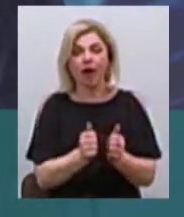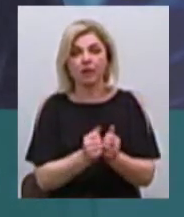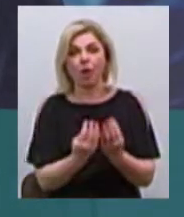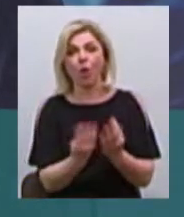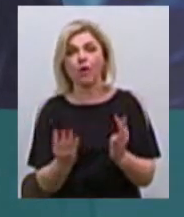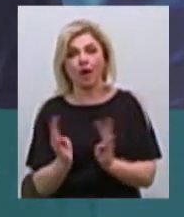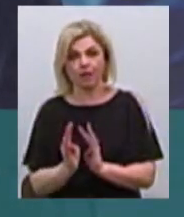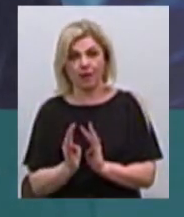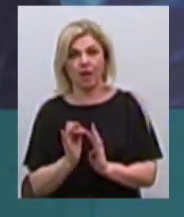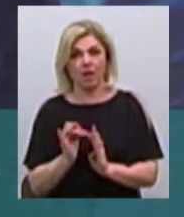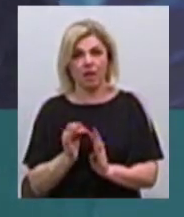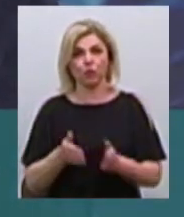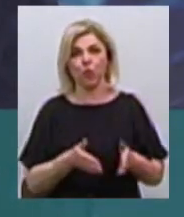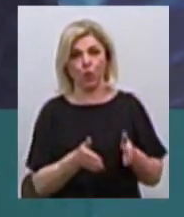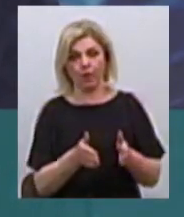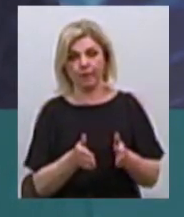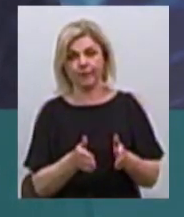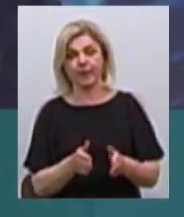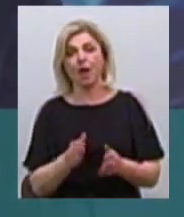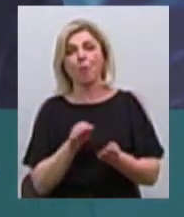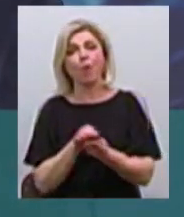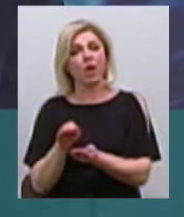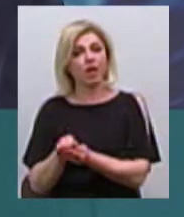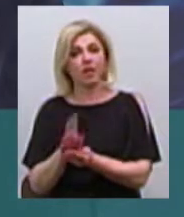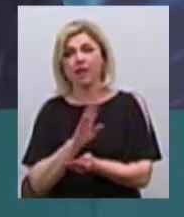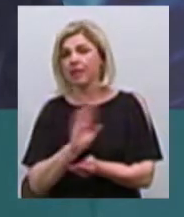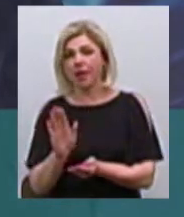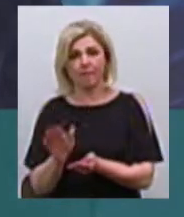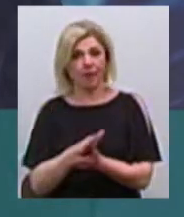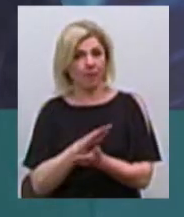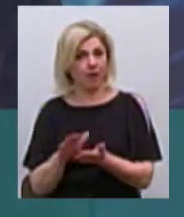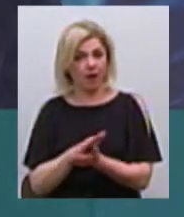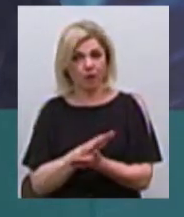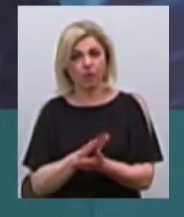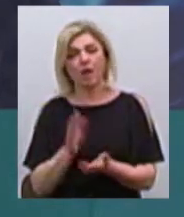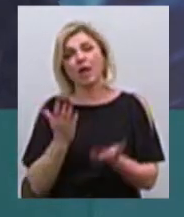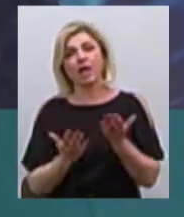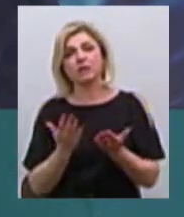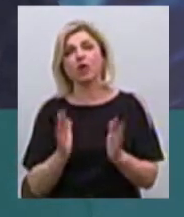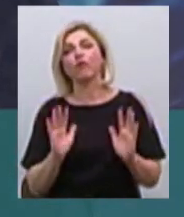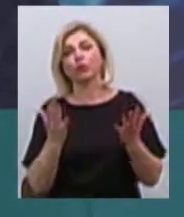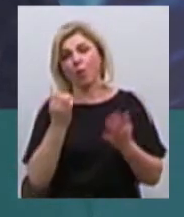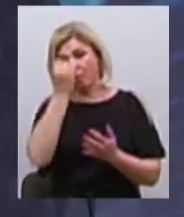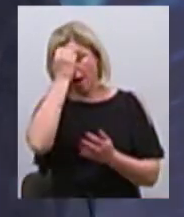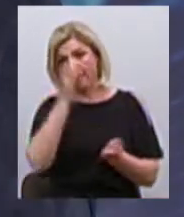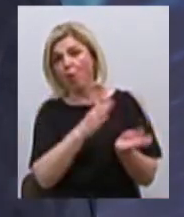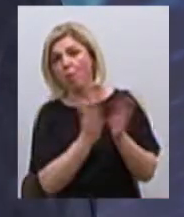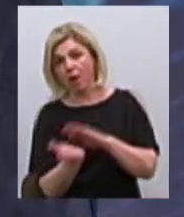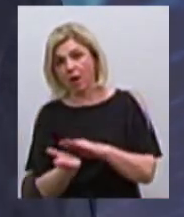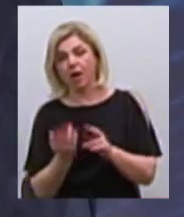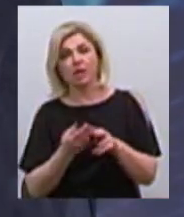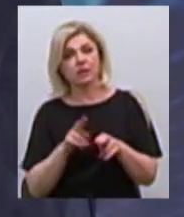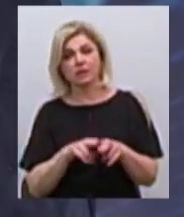Ну, тобто могили не прибираєте, і якщо щось там, не знаю, пам'ятник завалився, то це на вашу сферу